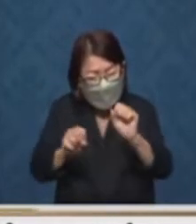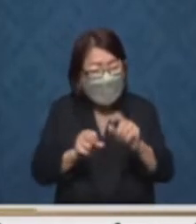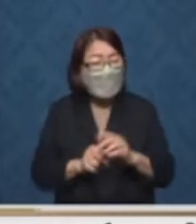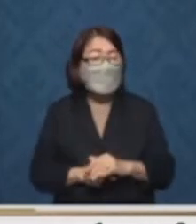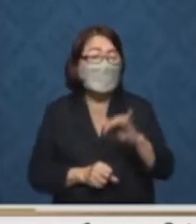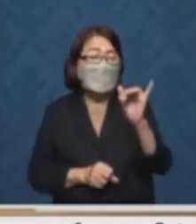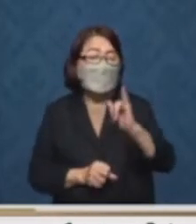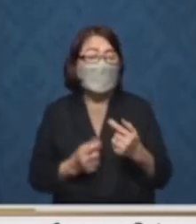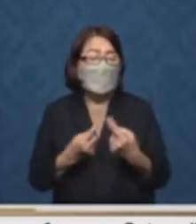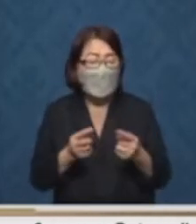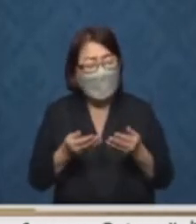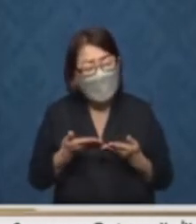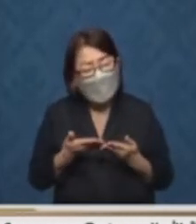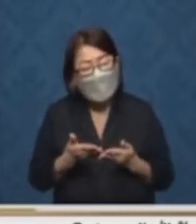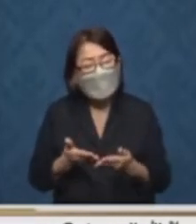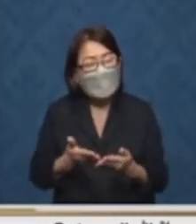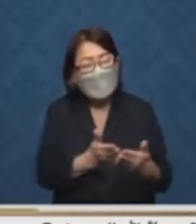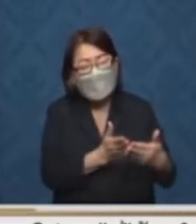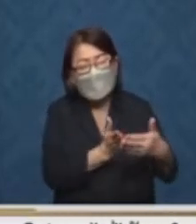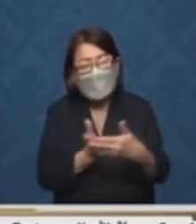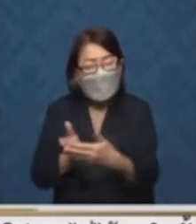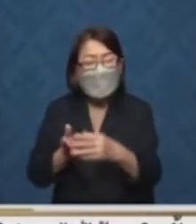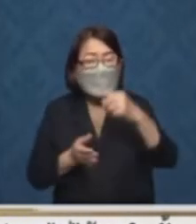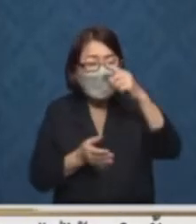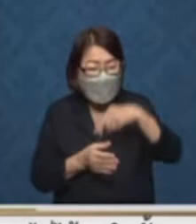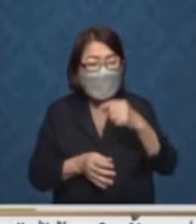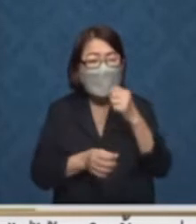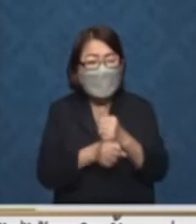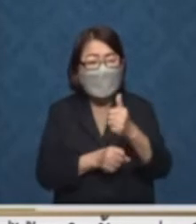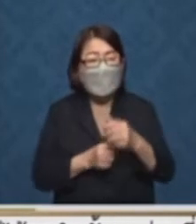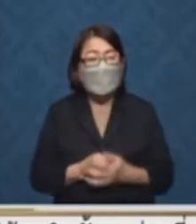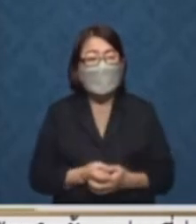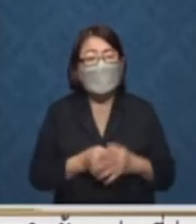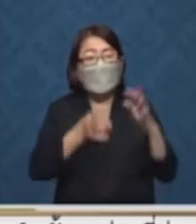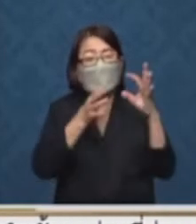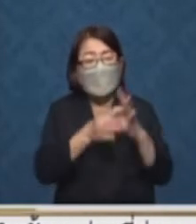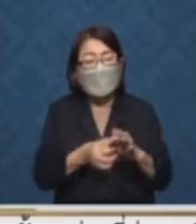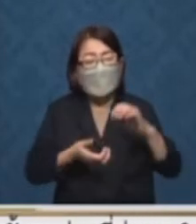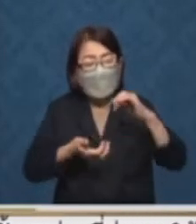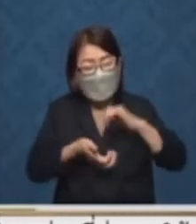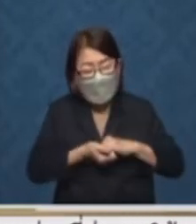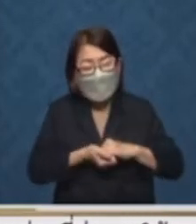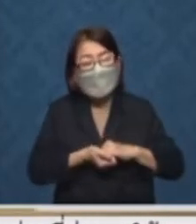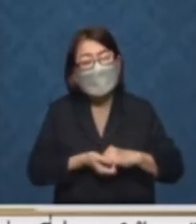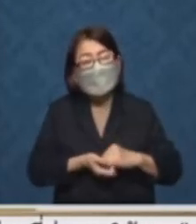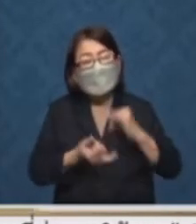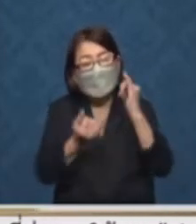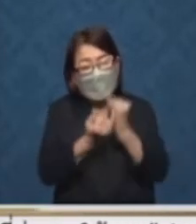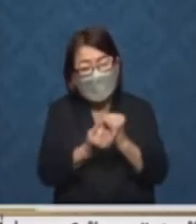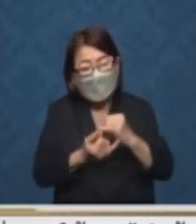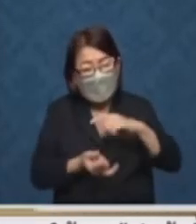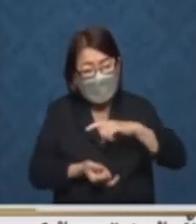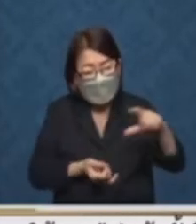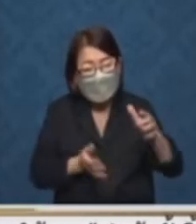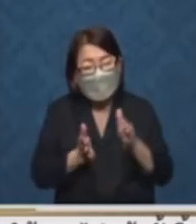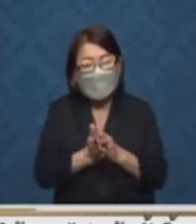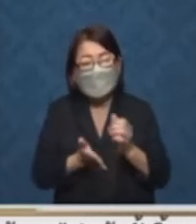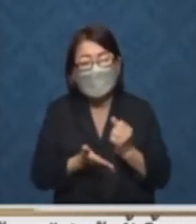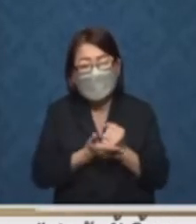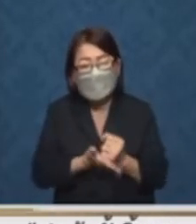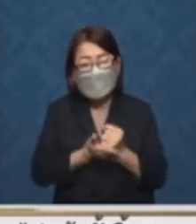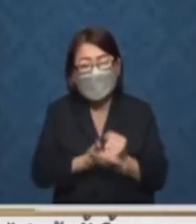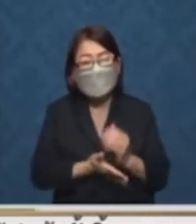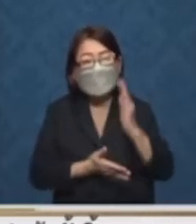เดินเรือกลับประเทศไทยได้เท่านั้นอาศัยความสัมพันธ์ที่ดีต่อกัน และจะได้ช่วยเหลือกันในอนา